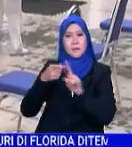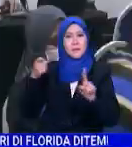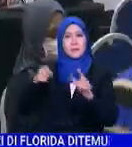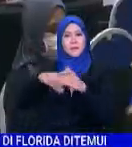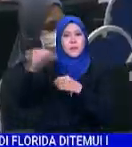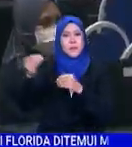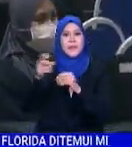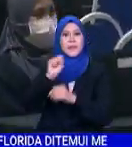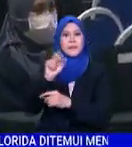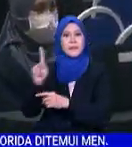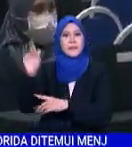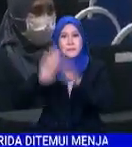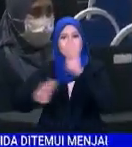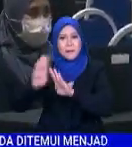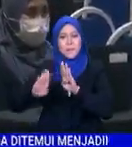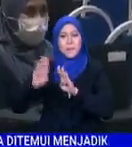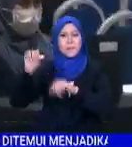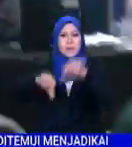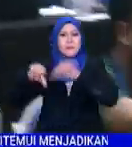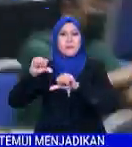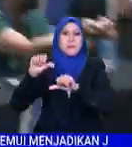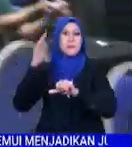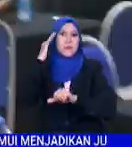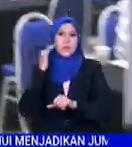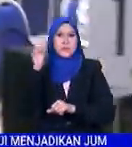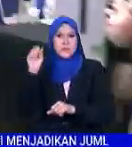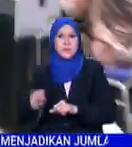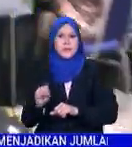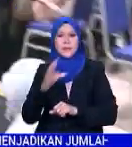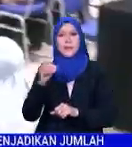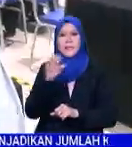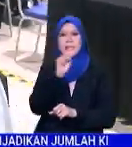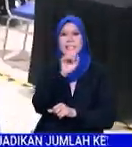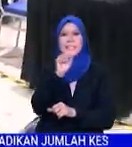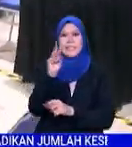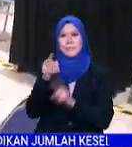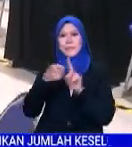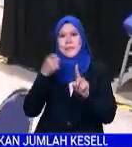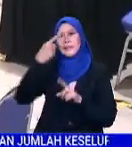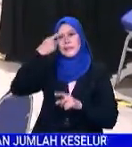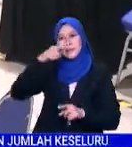daripada pengeluar SK Bioscience Korea Selatan dan Siam Bioscience, Thailand.